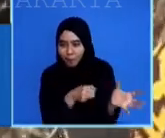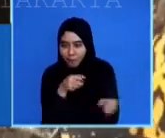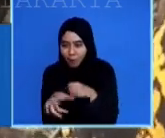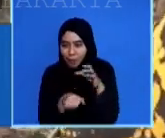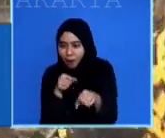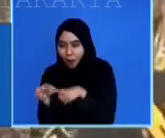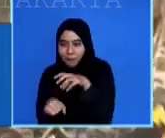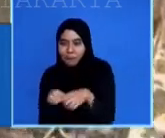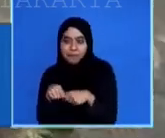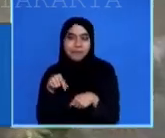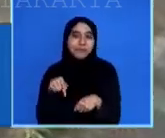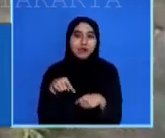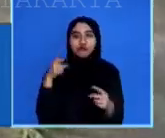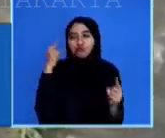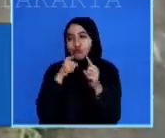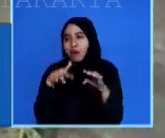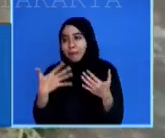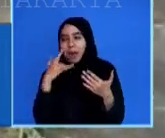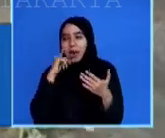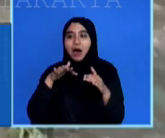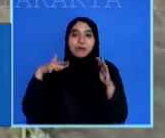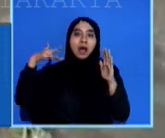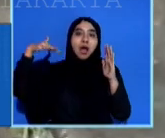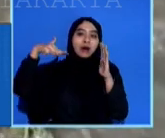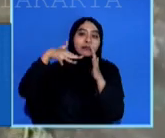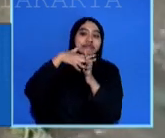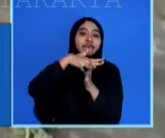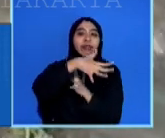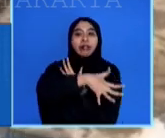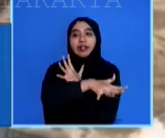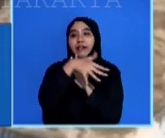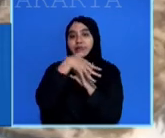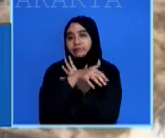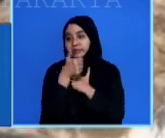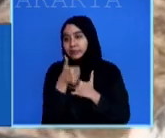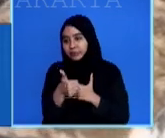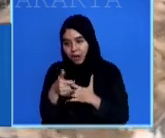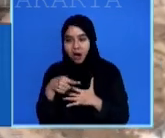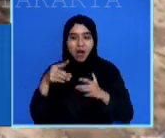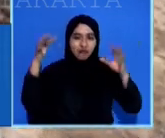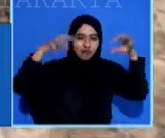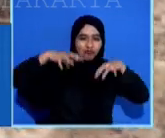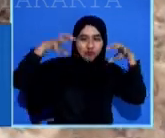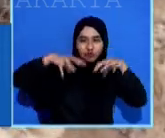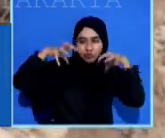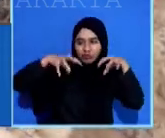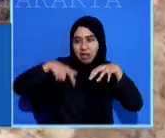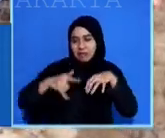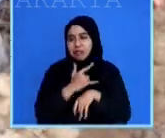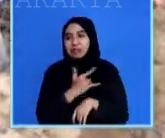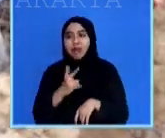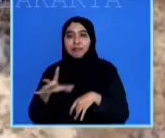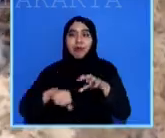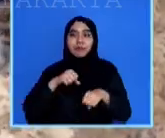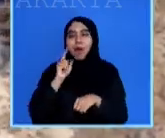lancar mengalir ke pintu bendung yang sudah dibuka. Pengawasan terus dilakukan saat hujan deras mengingat bendung gerak dinilai rentan